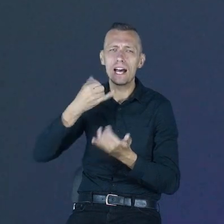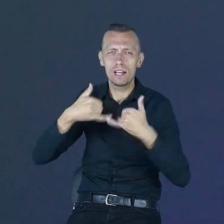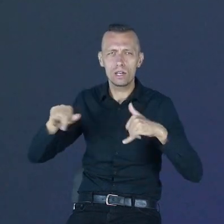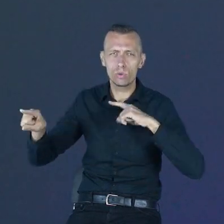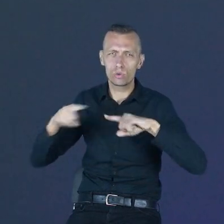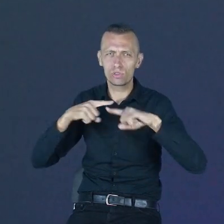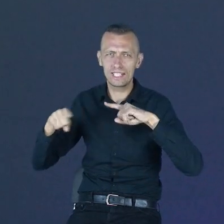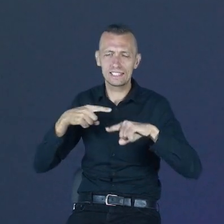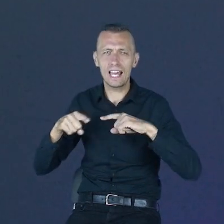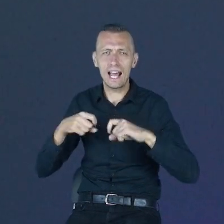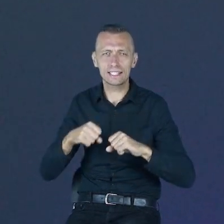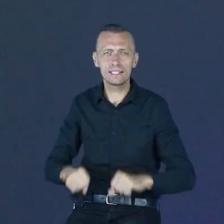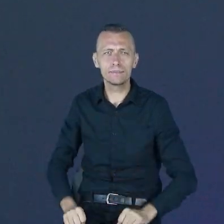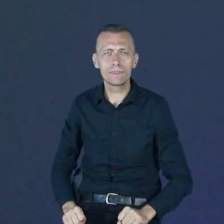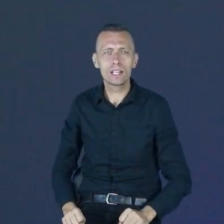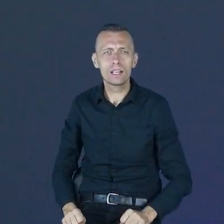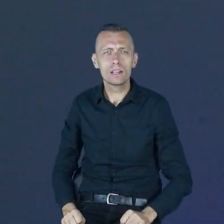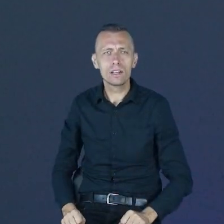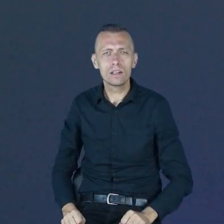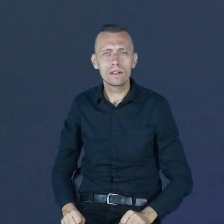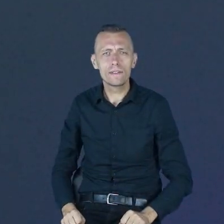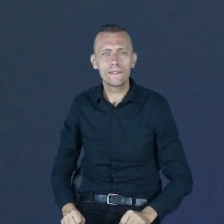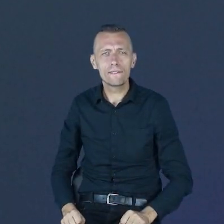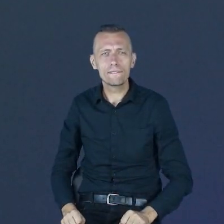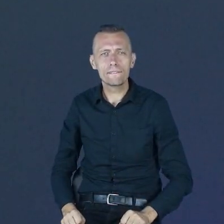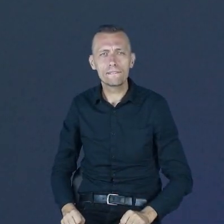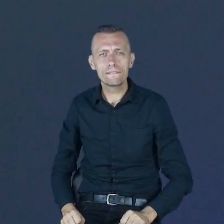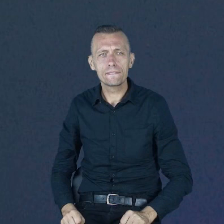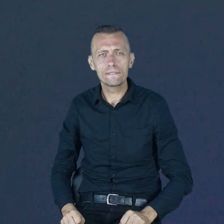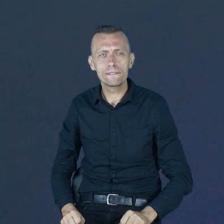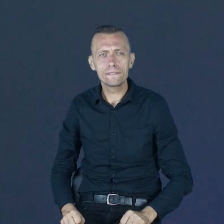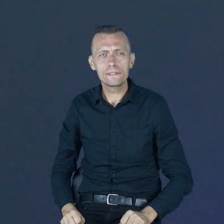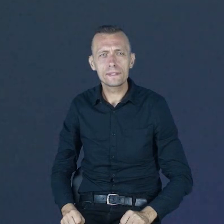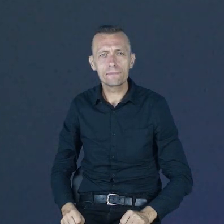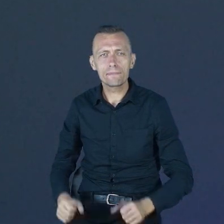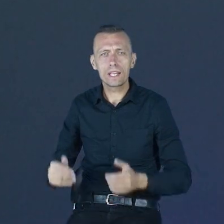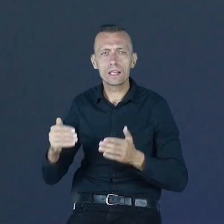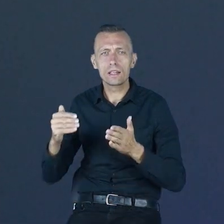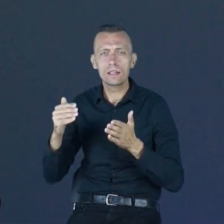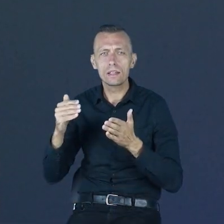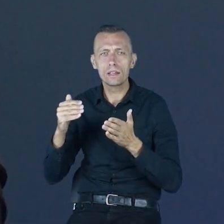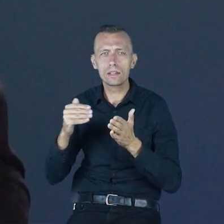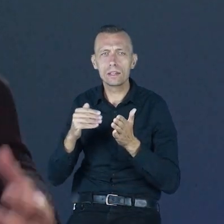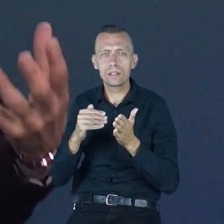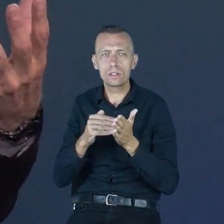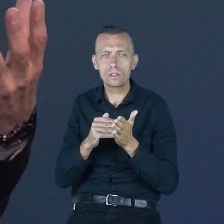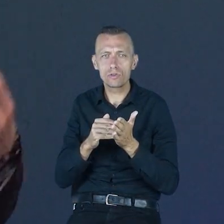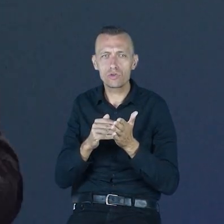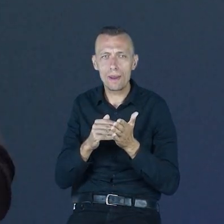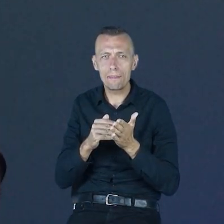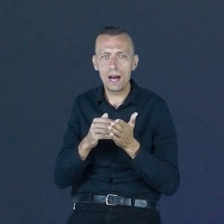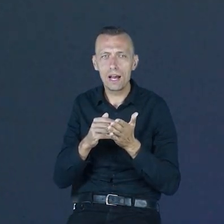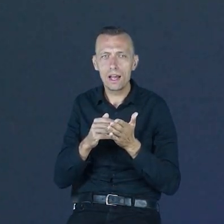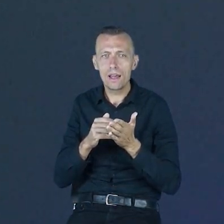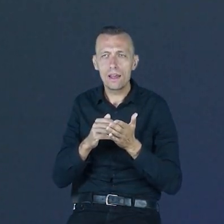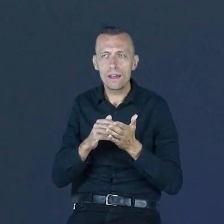przed Panem Bogiem, a wywyższy nas. Przepraszam, ja nie jestem gniewny dzisiaj, ja jestem emocjonalny.